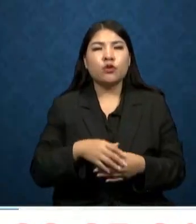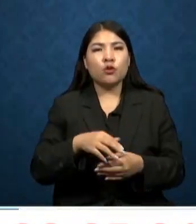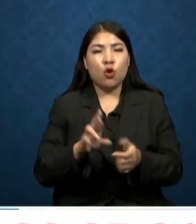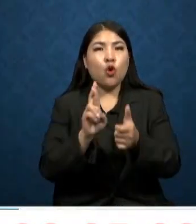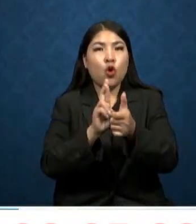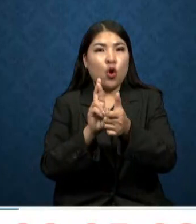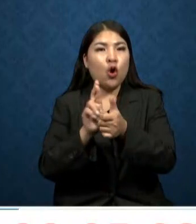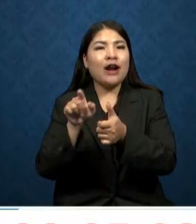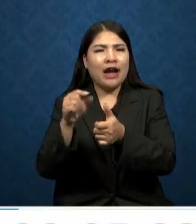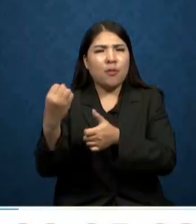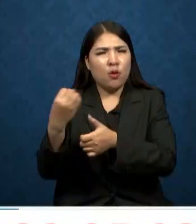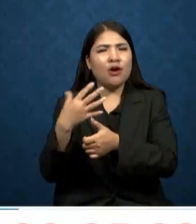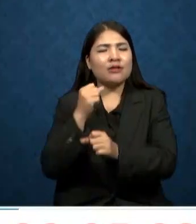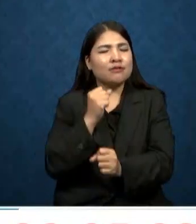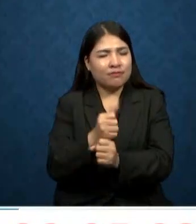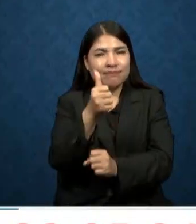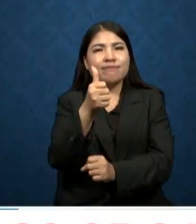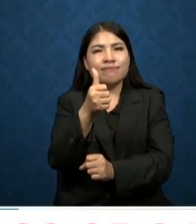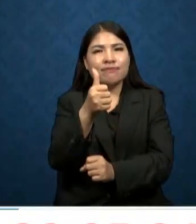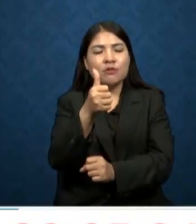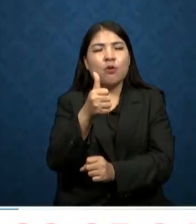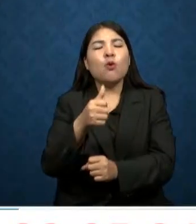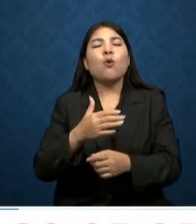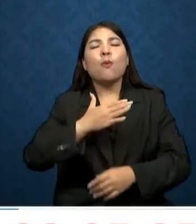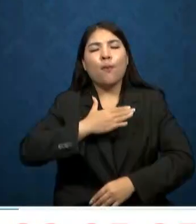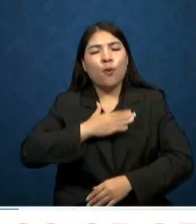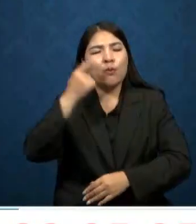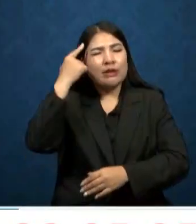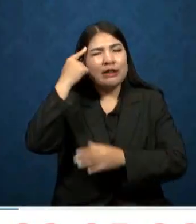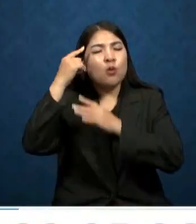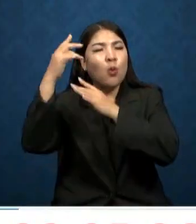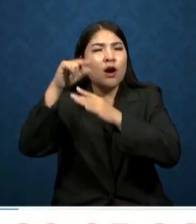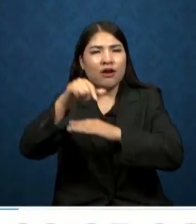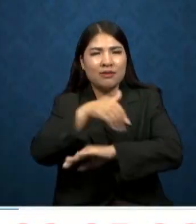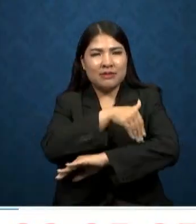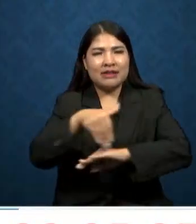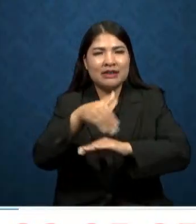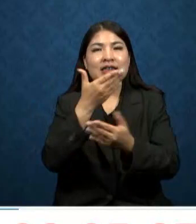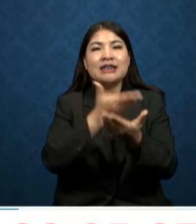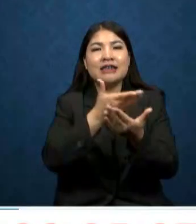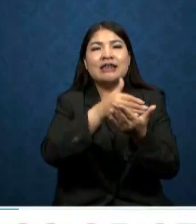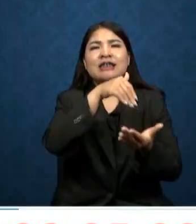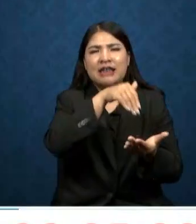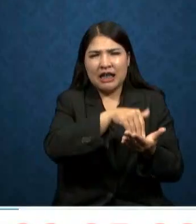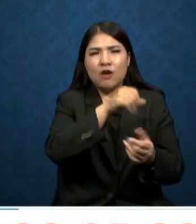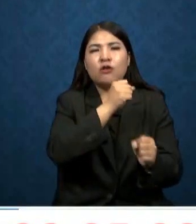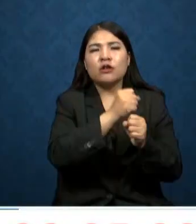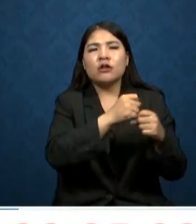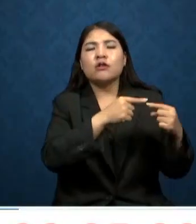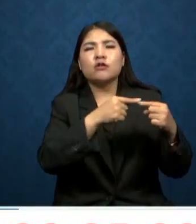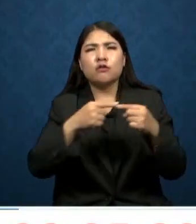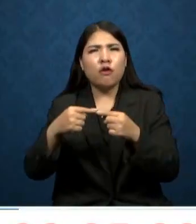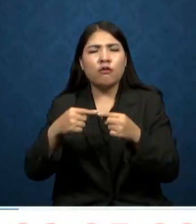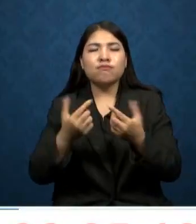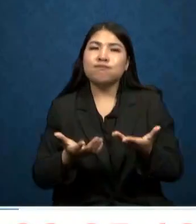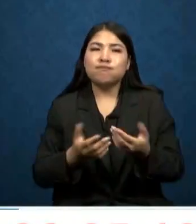ทำได้นะครับผมก็หวังว่ากรมบัญชีกลางก็คงจะทำต่อไปนะฮะว่าอาจ